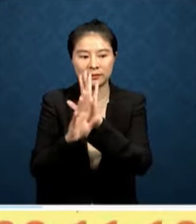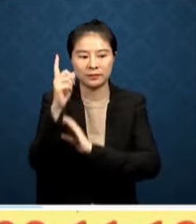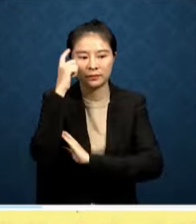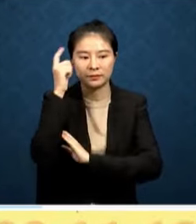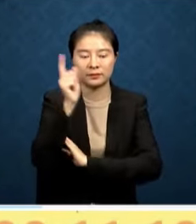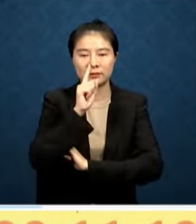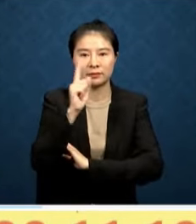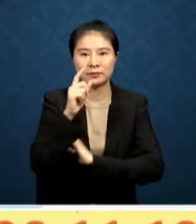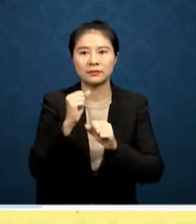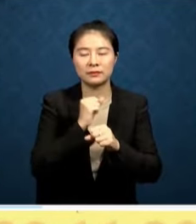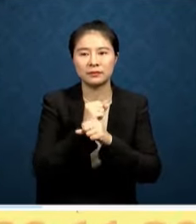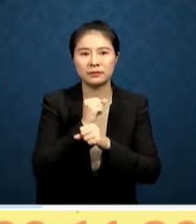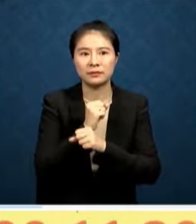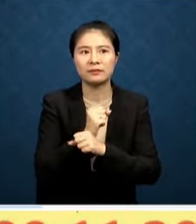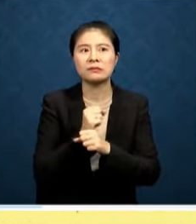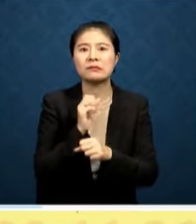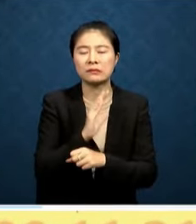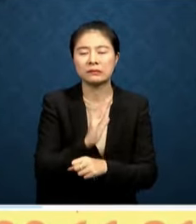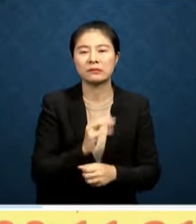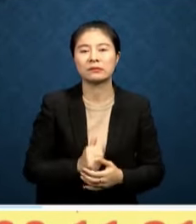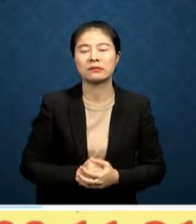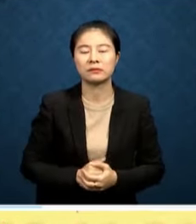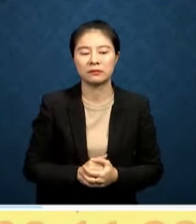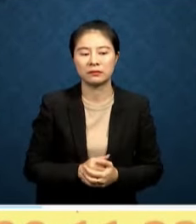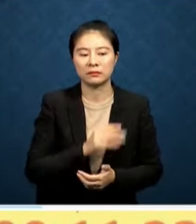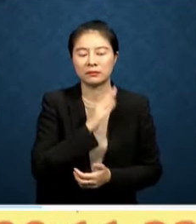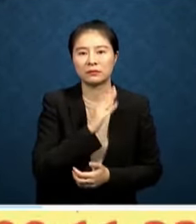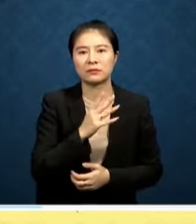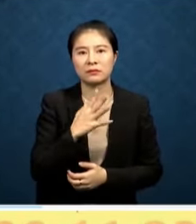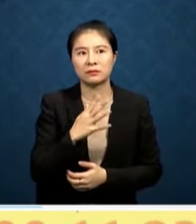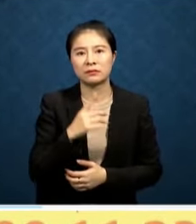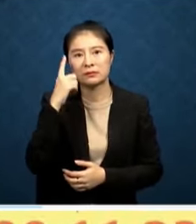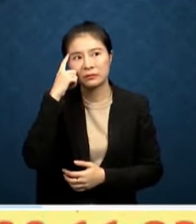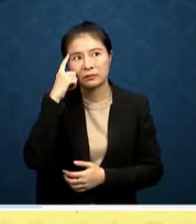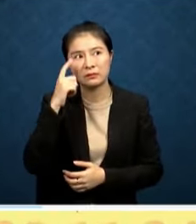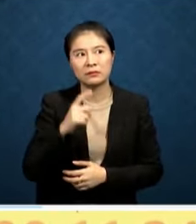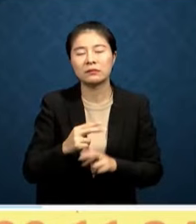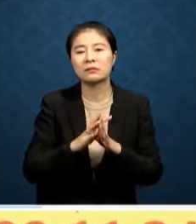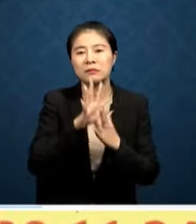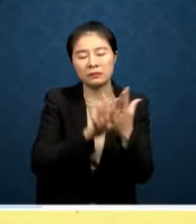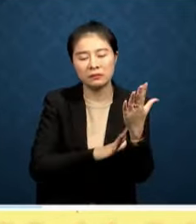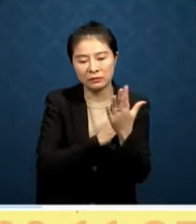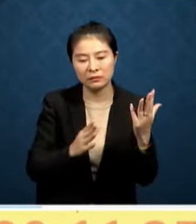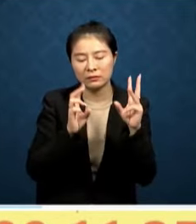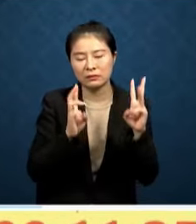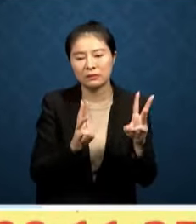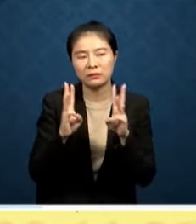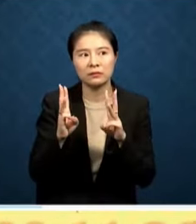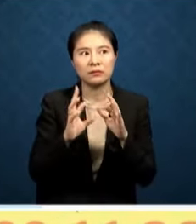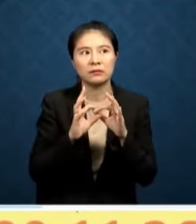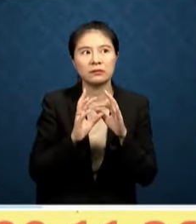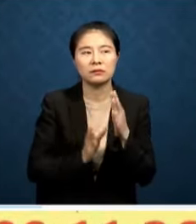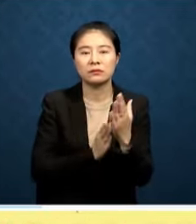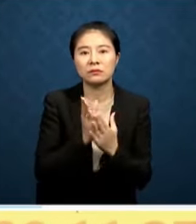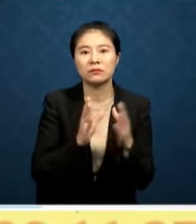อย่างไรในส่วนบุคคลถ้าหากว่ามีความคิดในแนวทางฝ่ายนาย